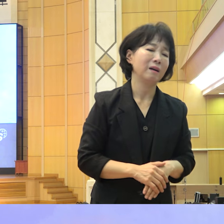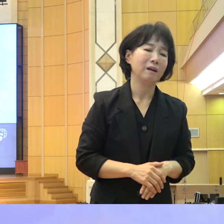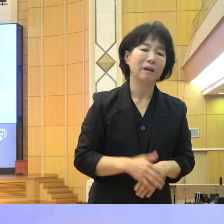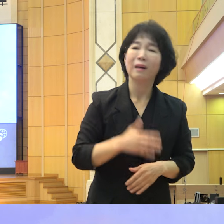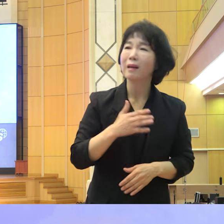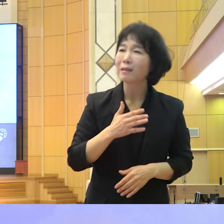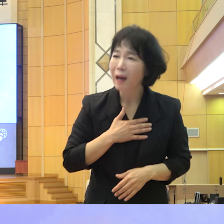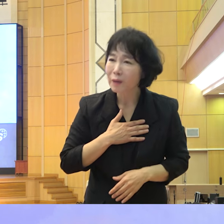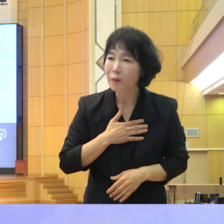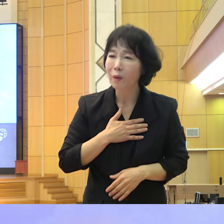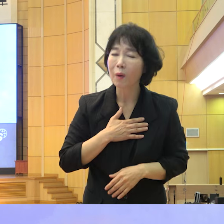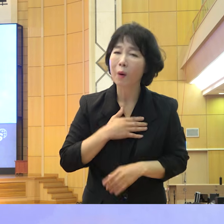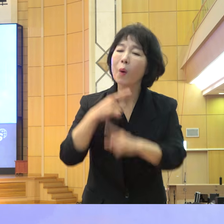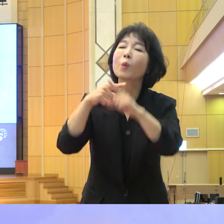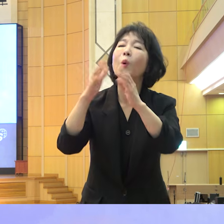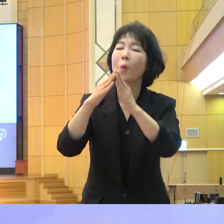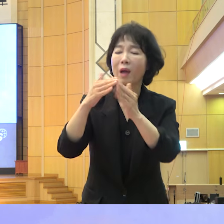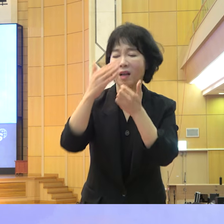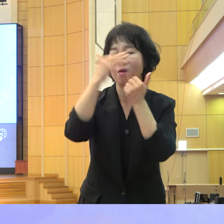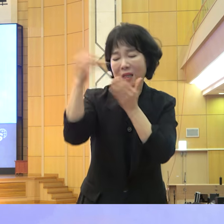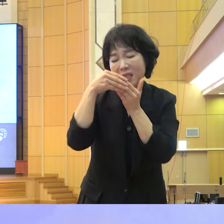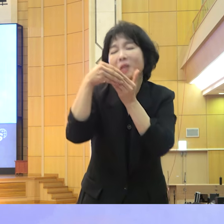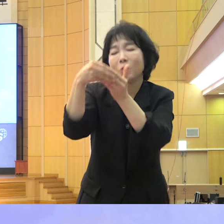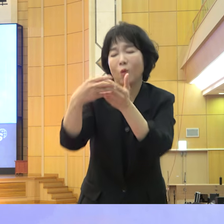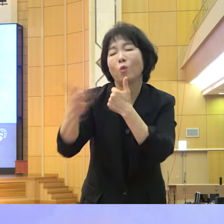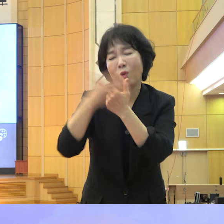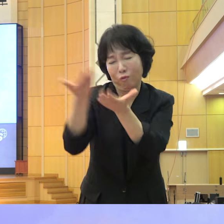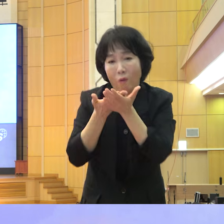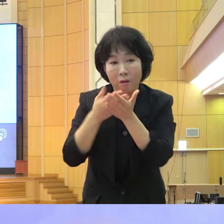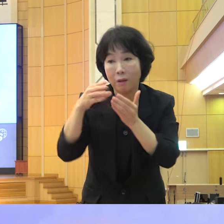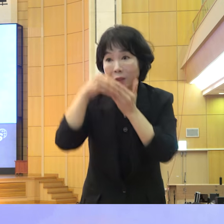당신 교회로 인도해 주시오. 그래요.